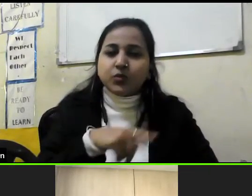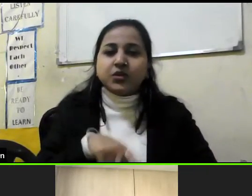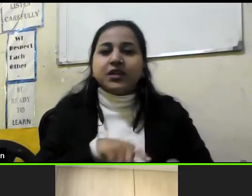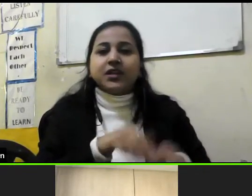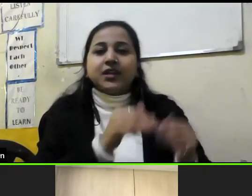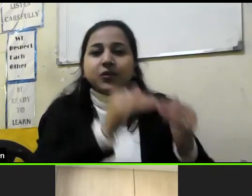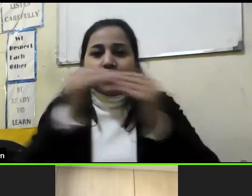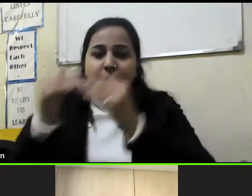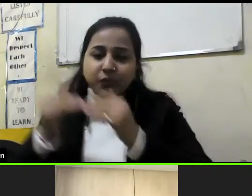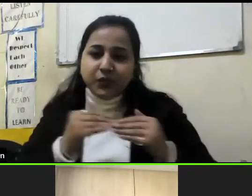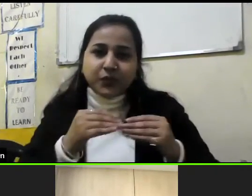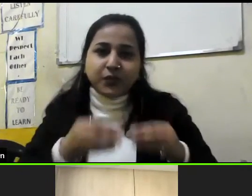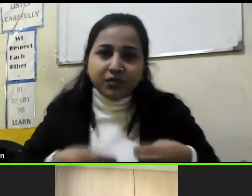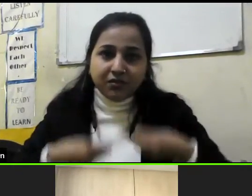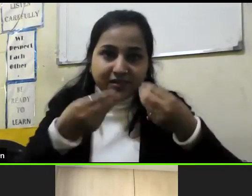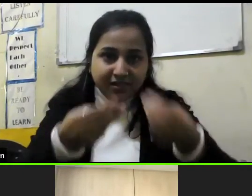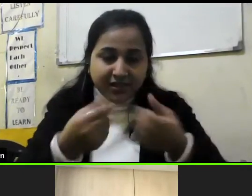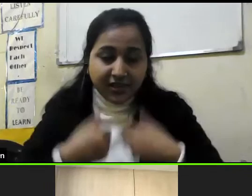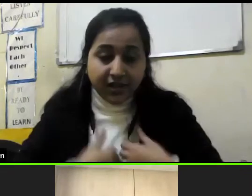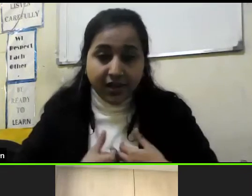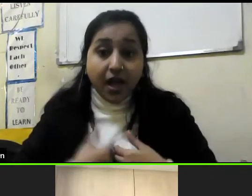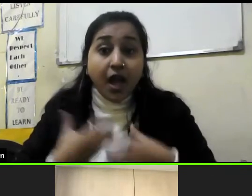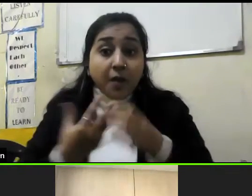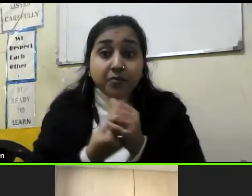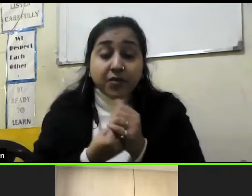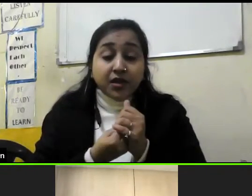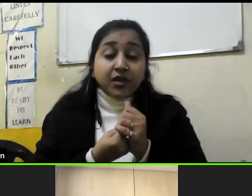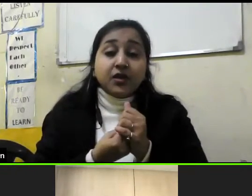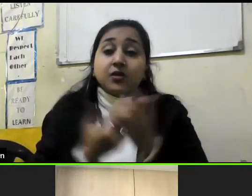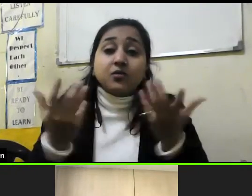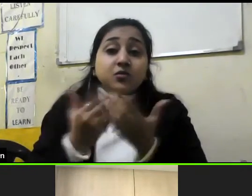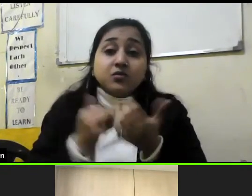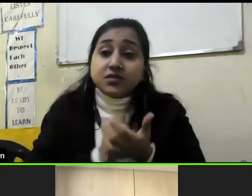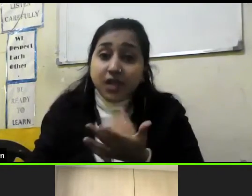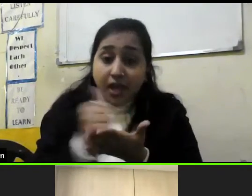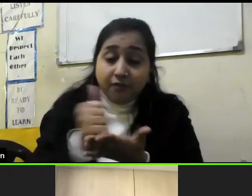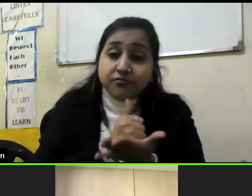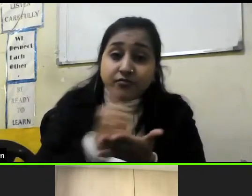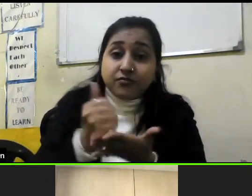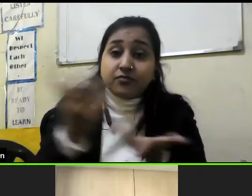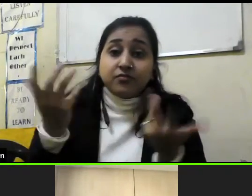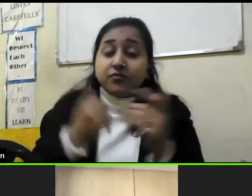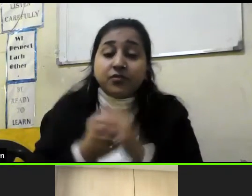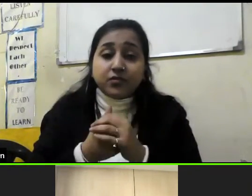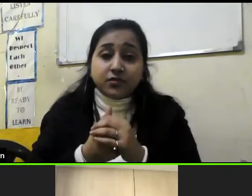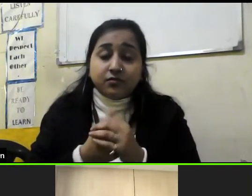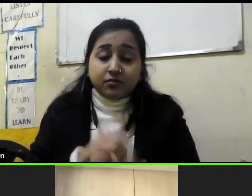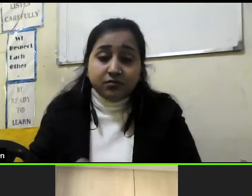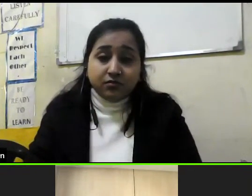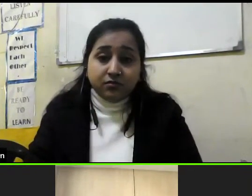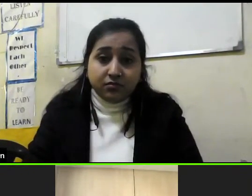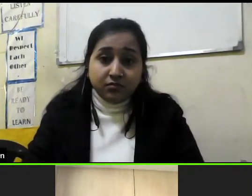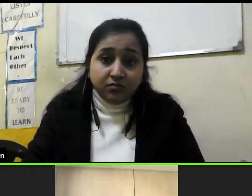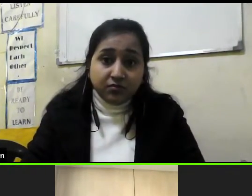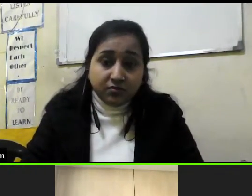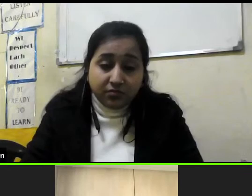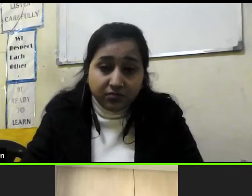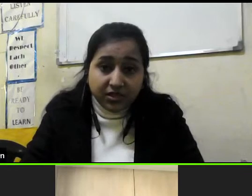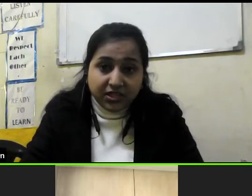करना चाहते हैं, तो हमें कौन से एफर्ट्स करने हैं इन द ग्रुप to make them a part of a